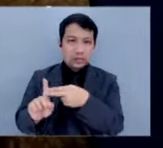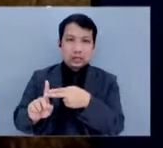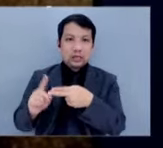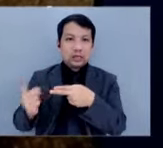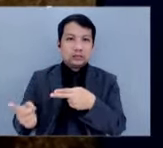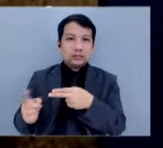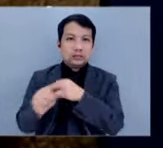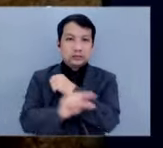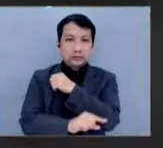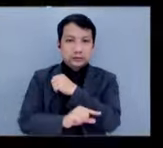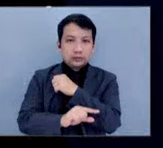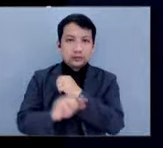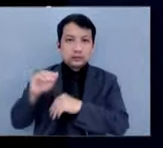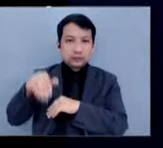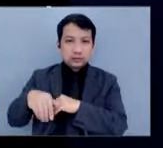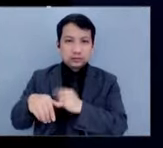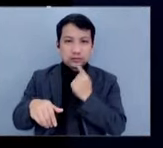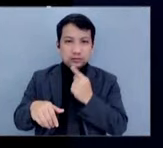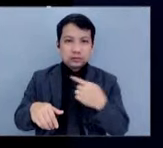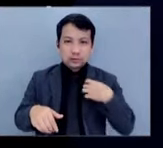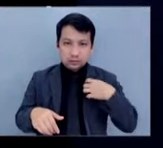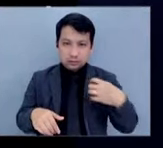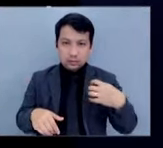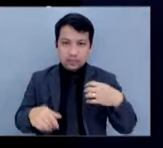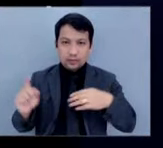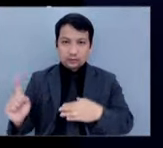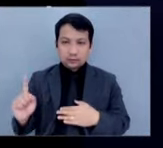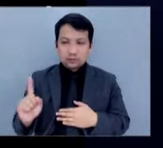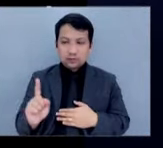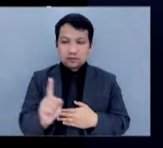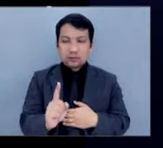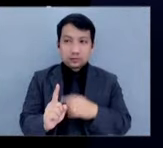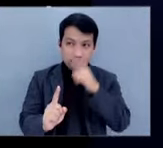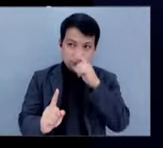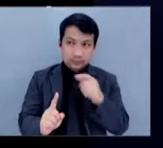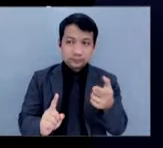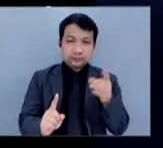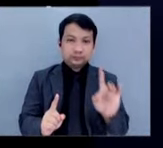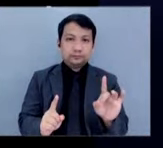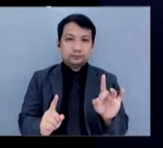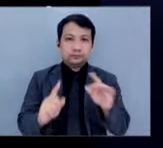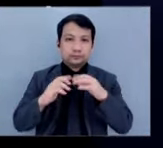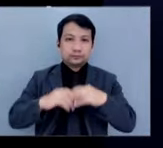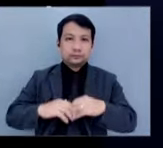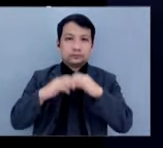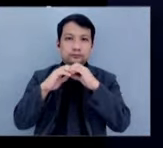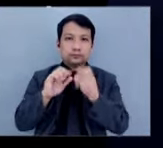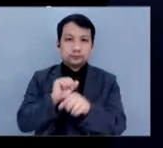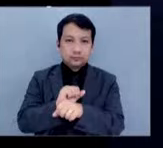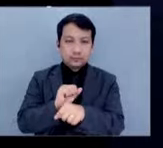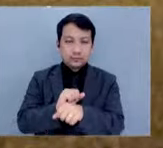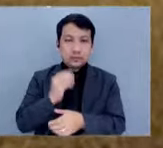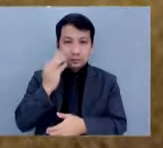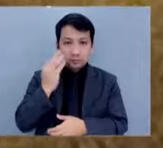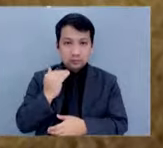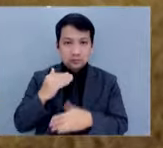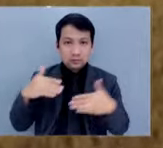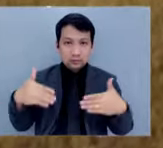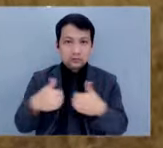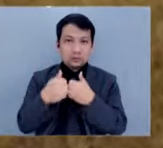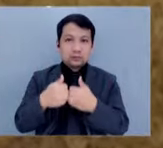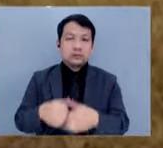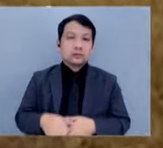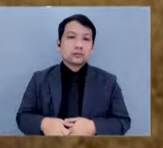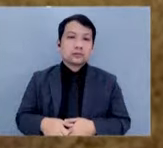kagabi. Ayon sa pulis, tumatawid sa kalsada ang 28 anyos na construction worker nang bigla siyang mabangga. Tumilapon